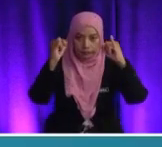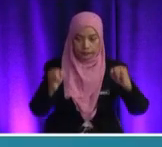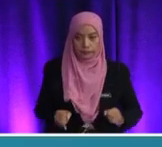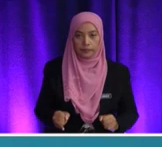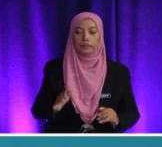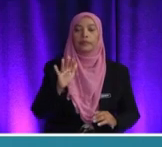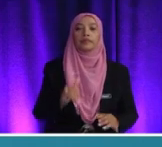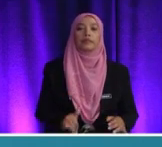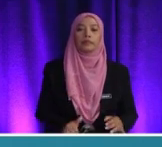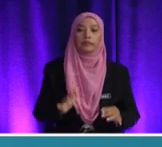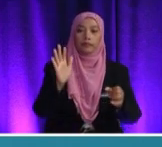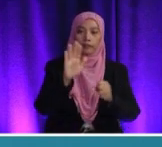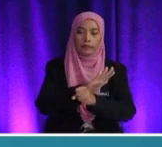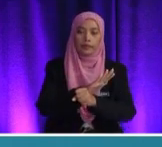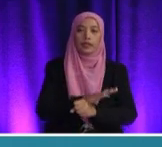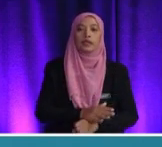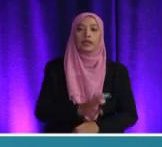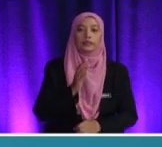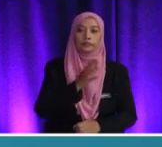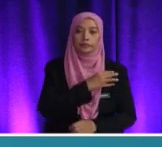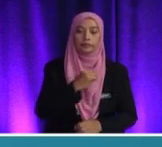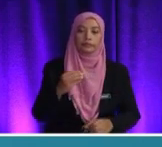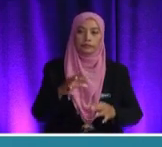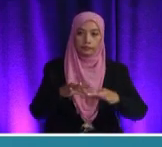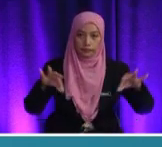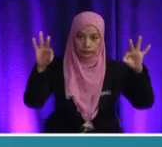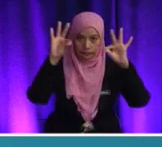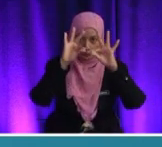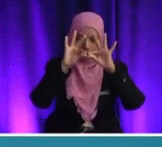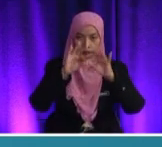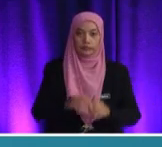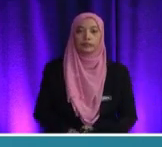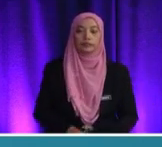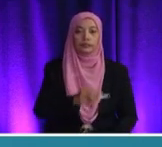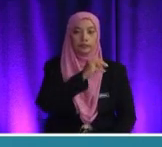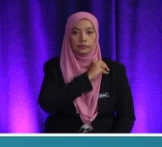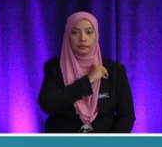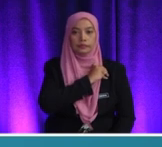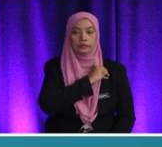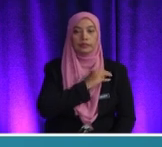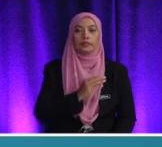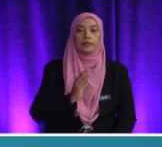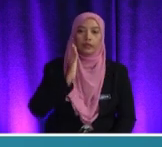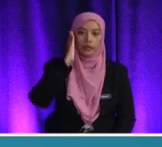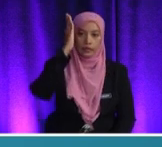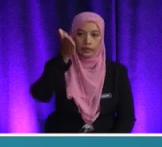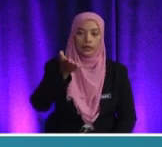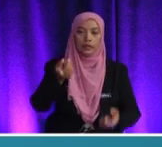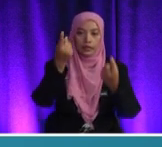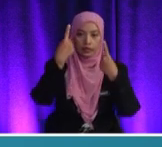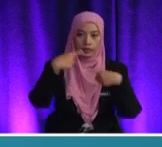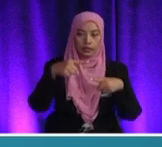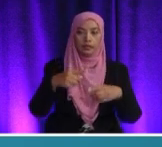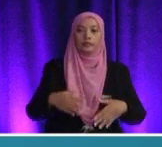yang akan kalian Kemukakan kepada majikan kalian celak baik dulu memahami jago-jago Jadi